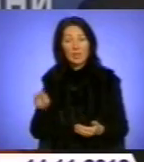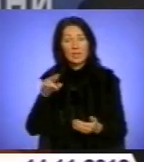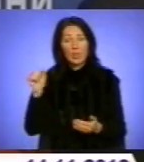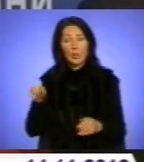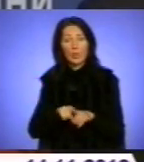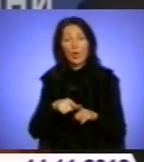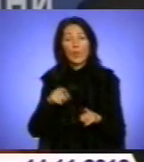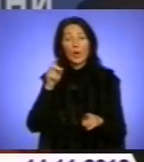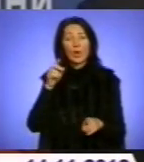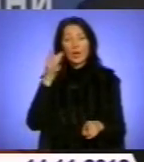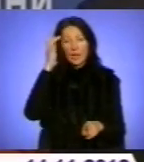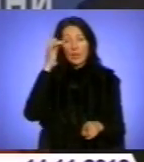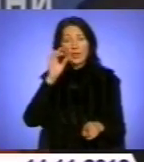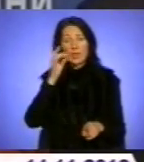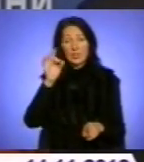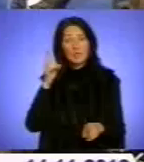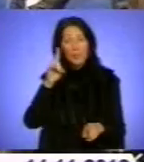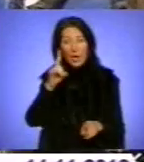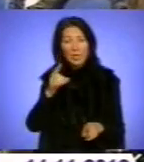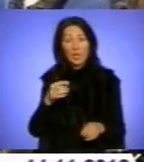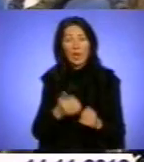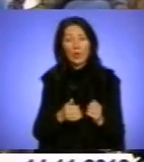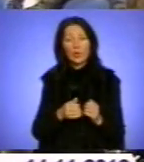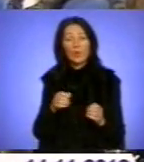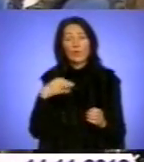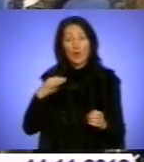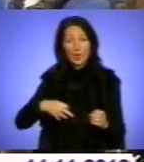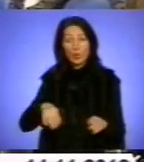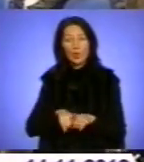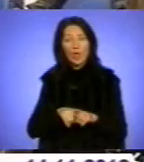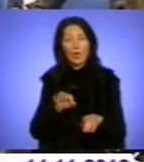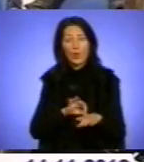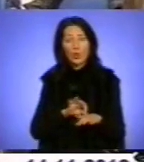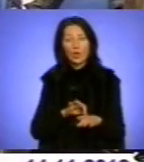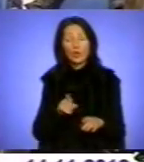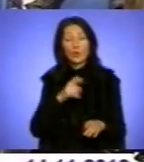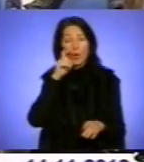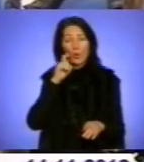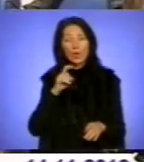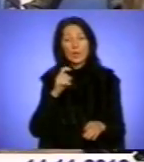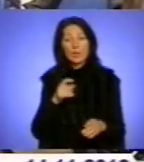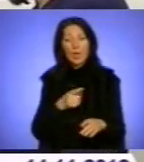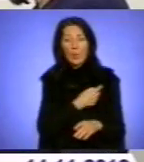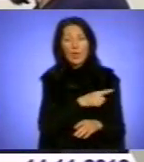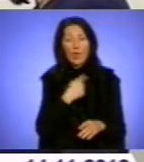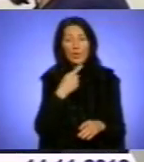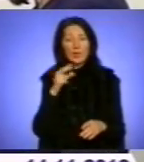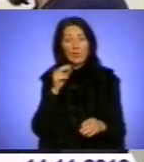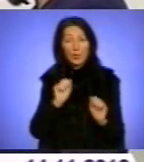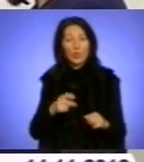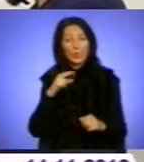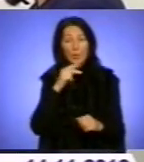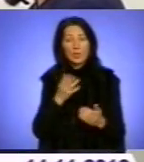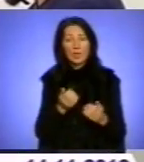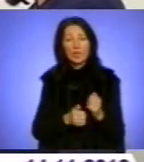близько 6% французів хворіє на діабет. Що ж до української статистики, медики кажуть, цифри можуть помилятися. Адже досить часто